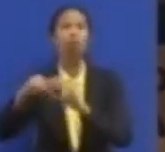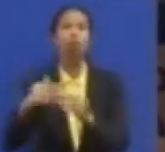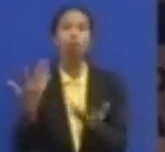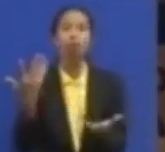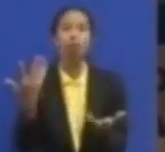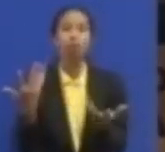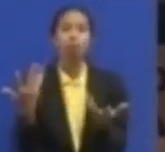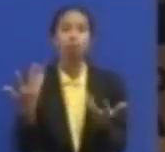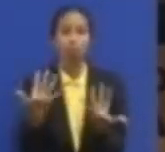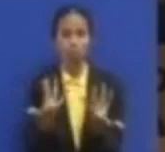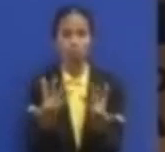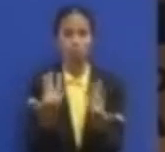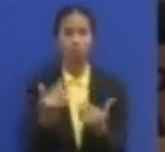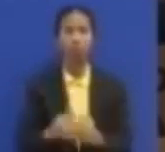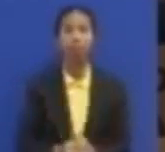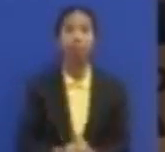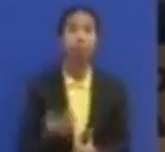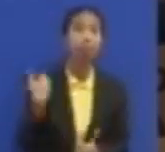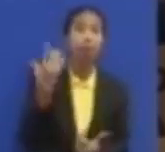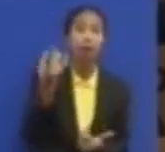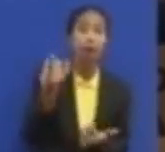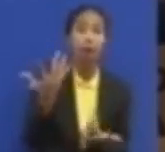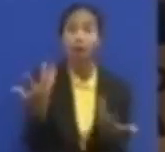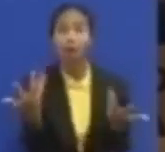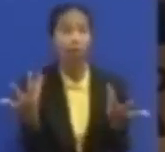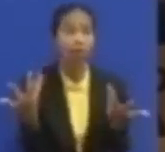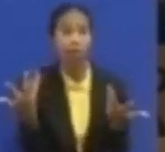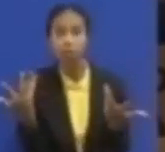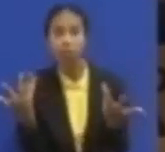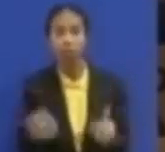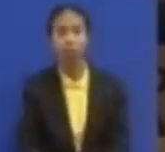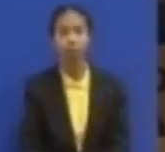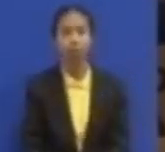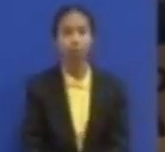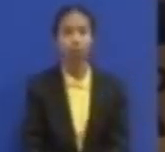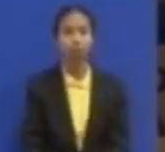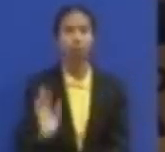ครับมีอะไรล่ะครับเชิญ